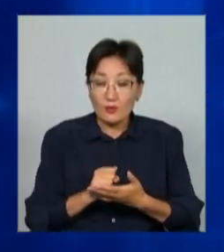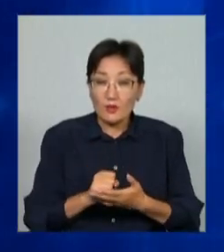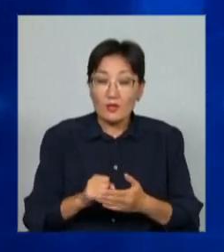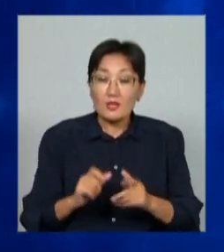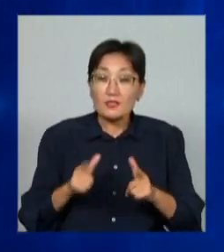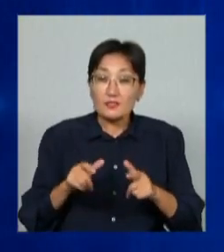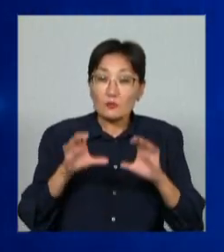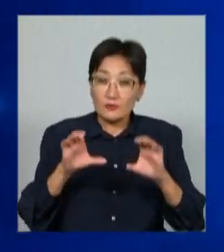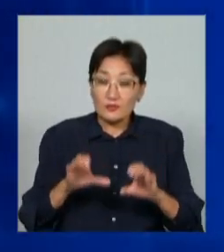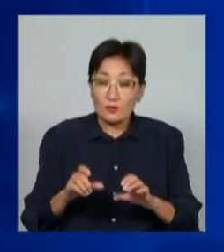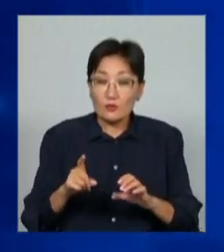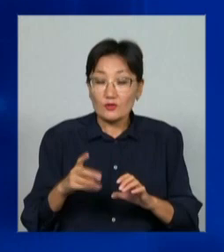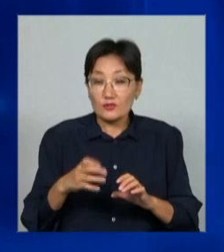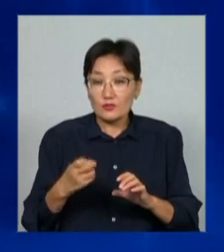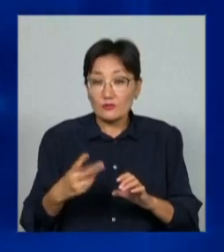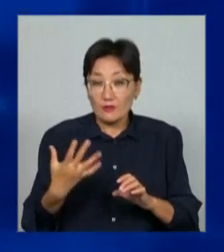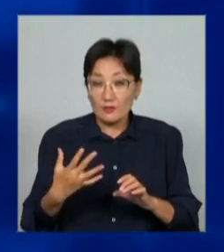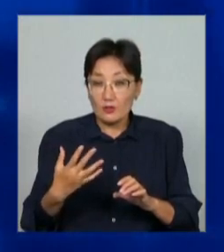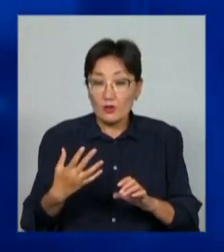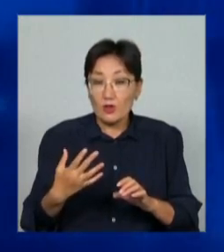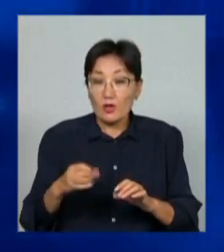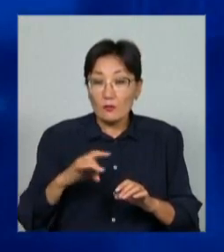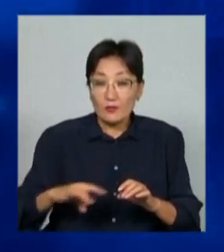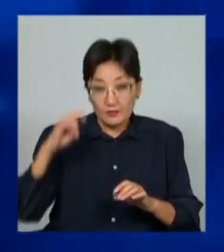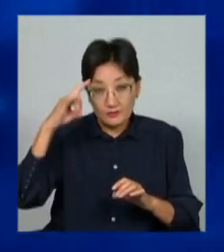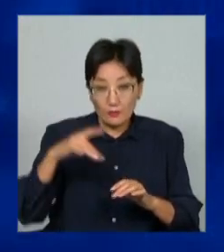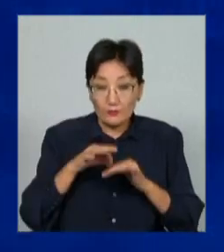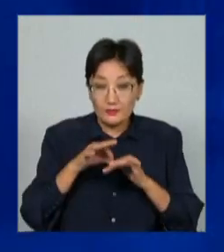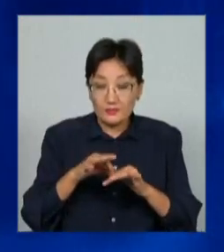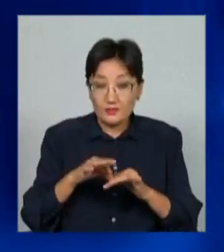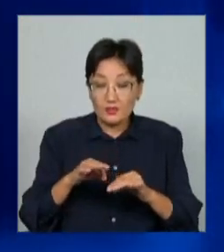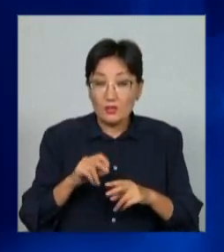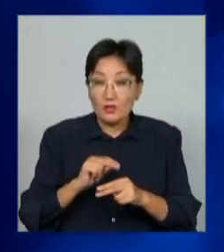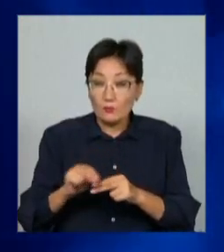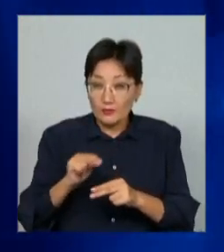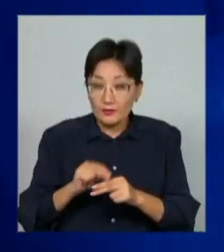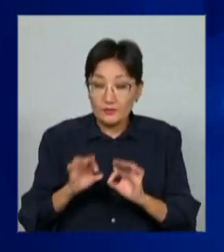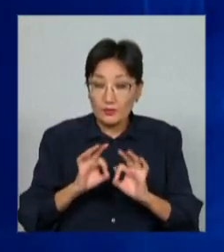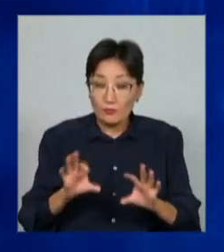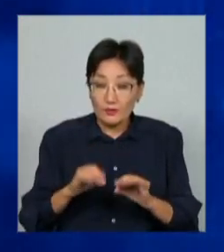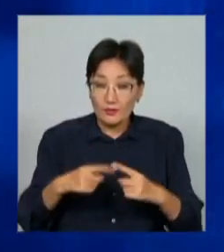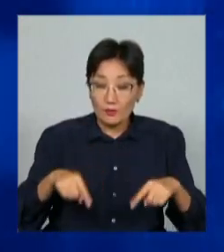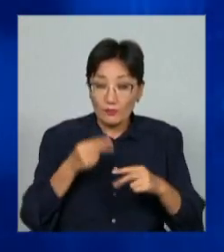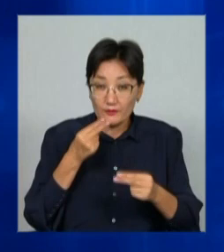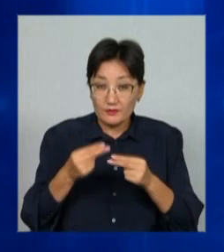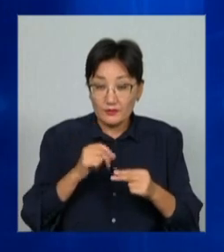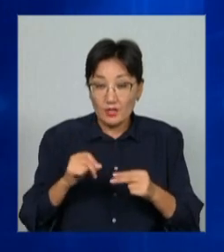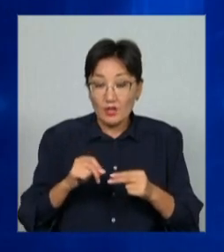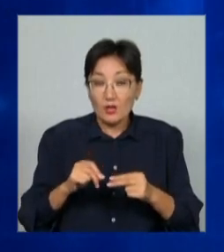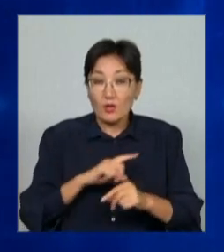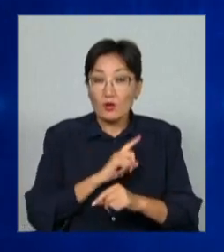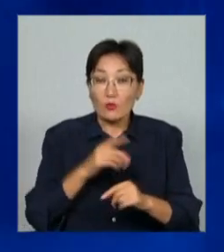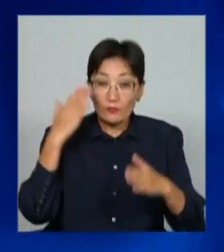статье 425 КОАП РК, а также были проведены профилактические беседы в объектах питания и